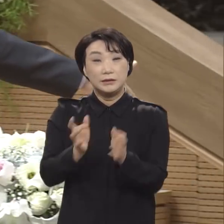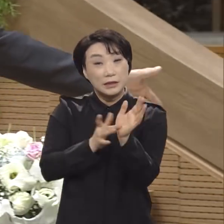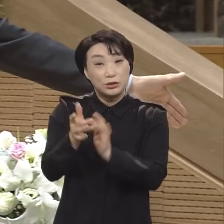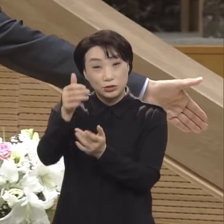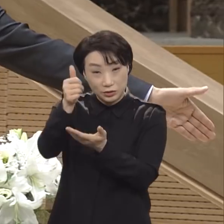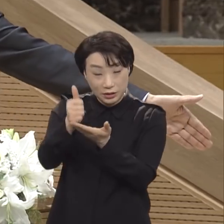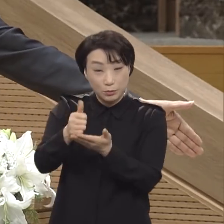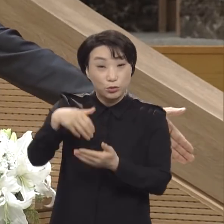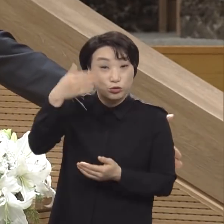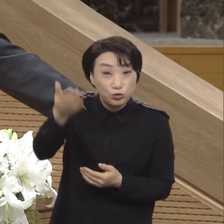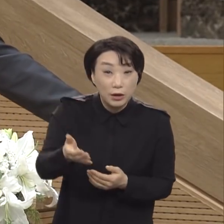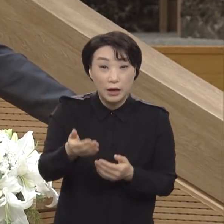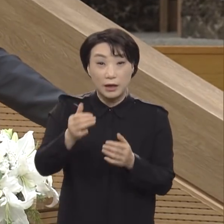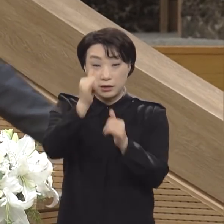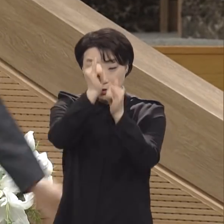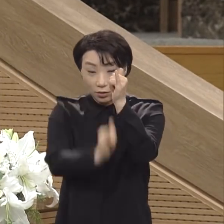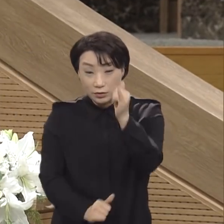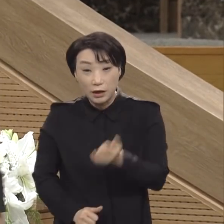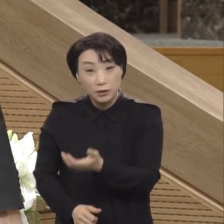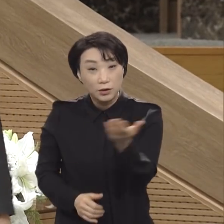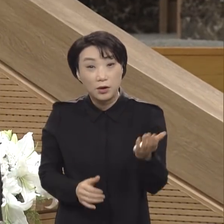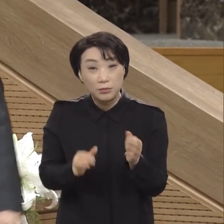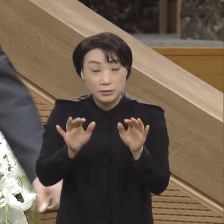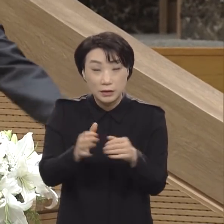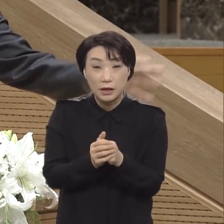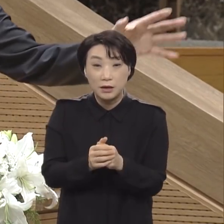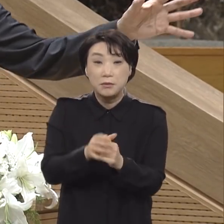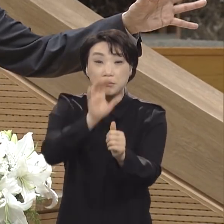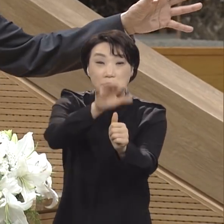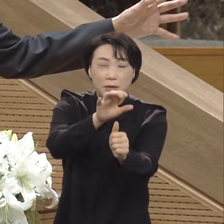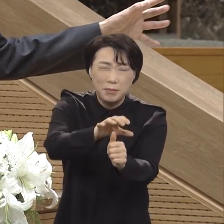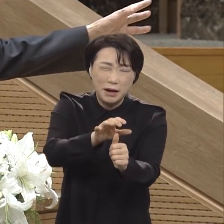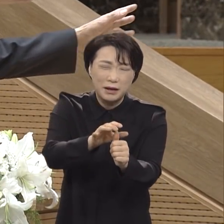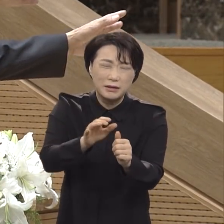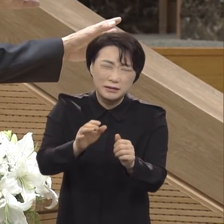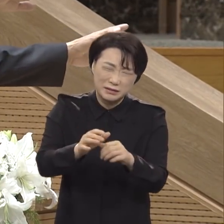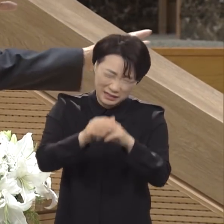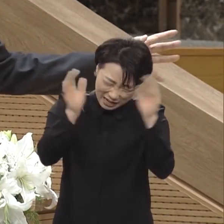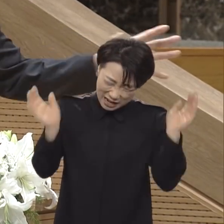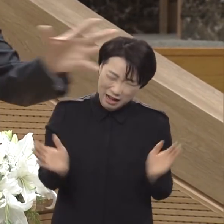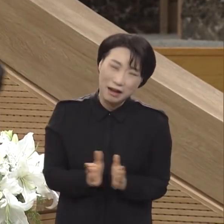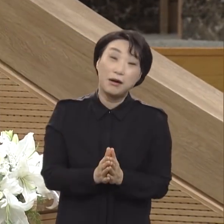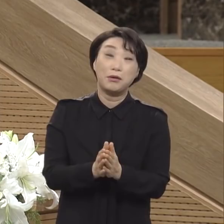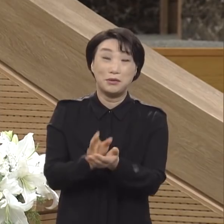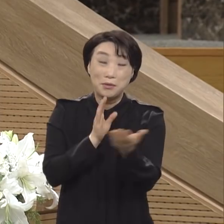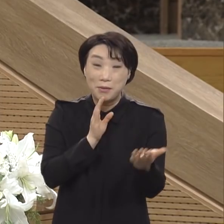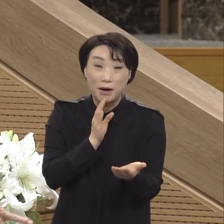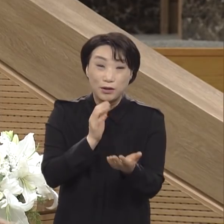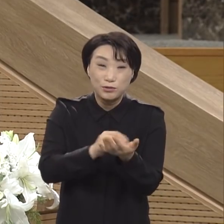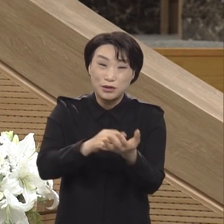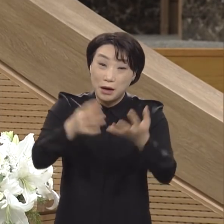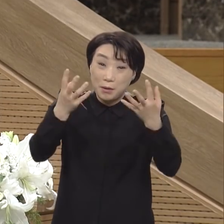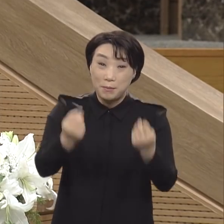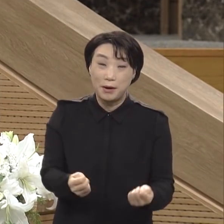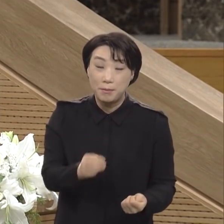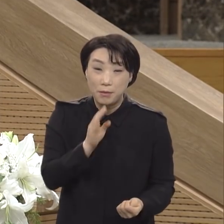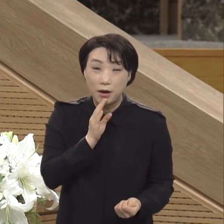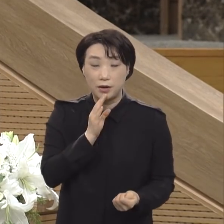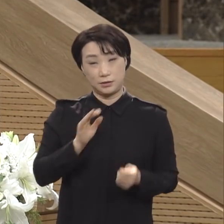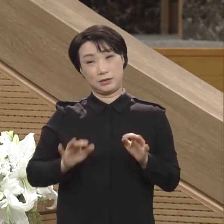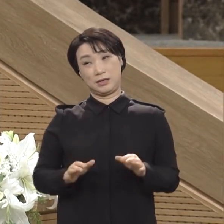예수님 이후의 역사 속에 핍박받은 사람이 얼마나 많이 있느냐?